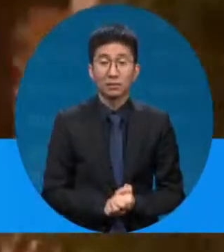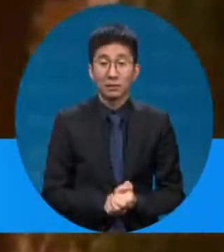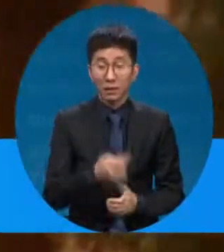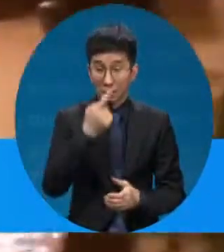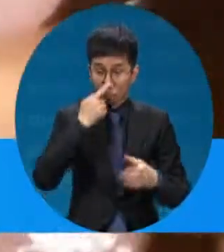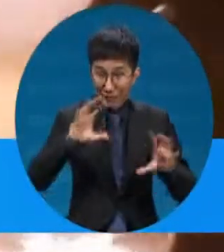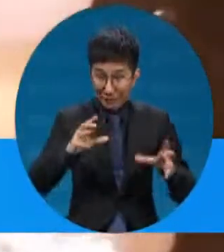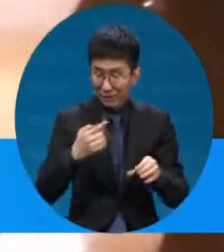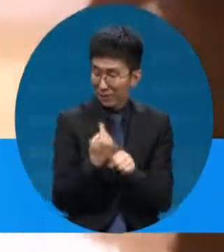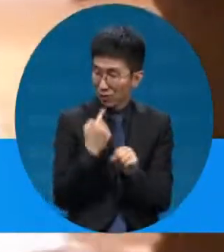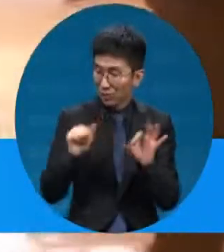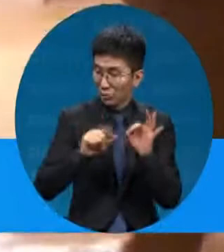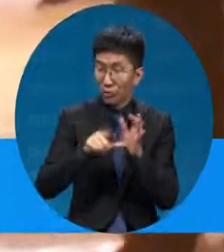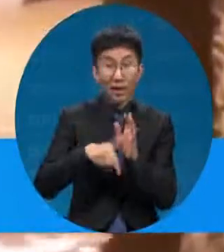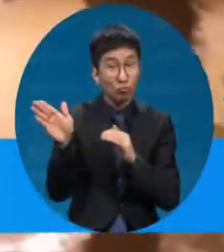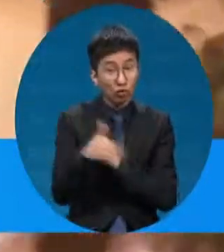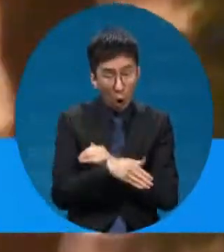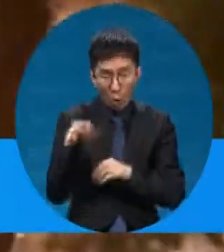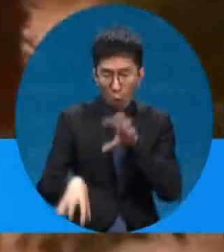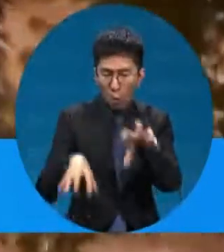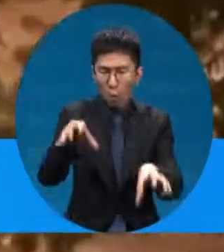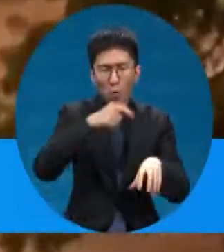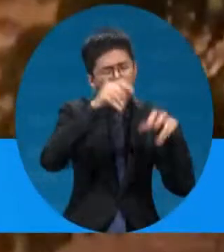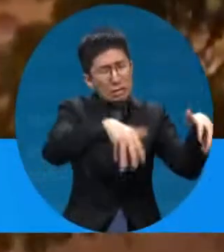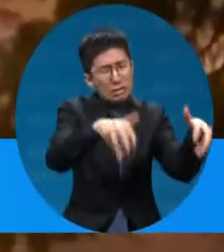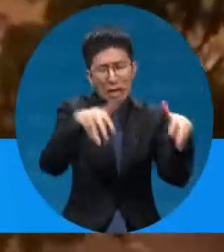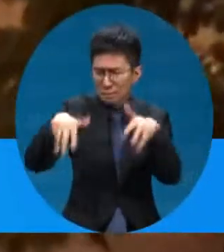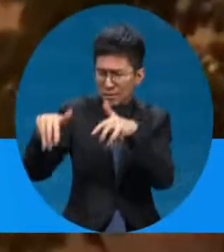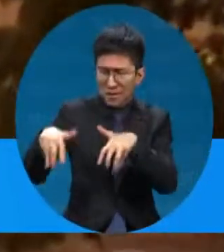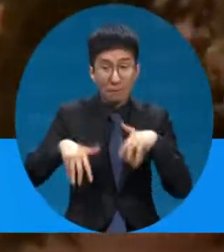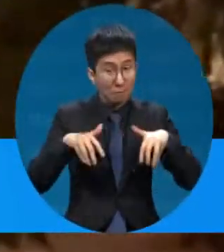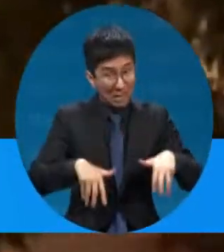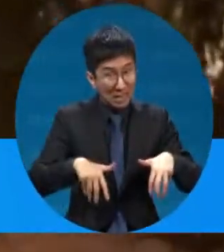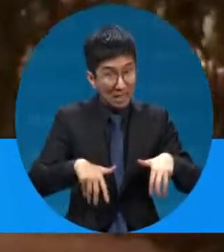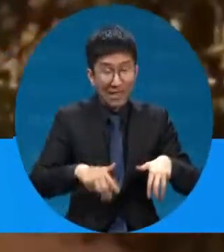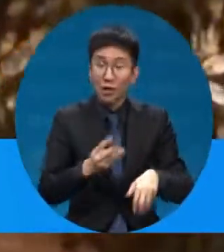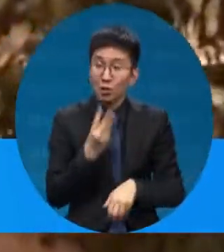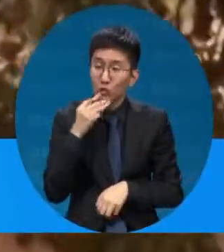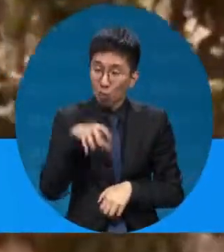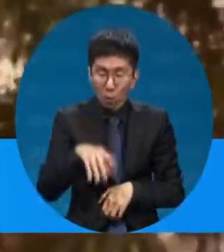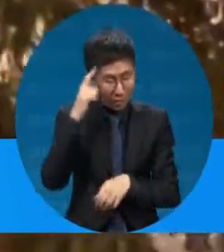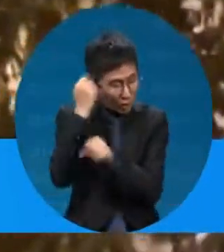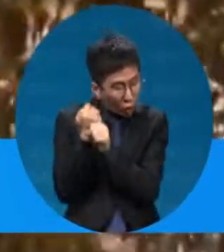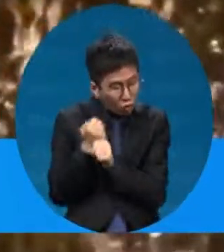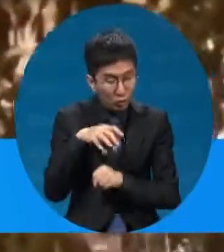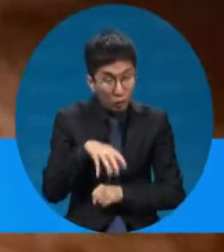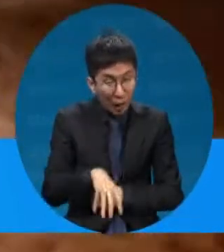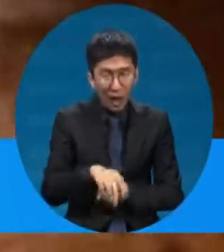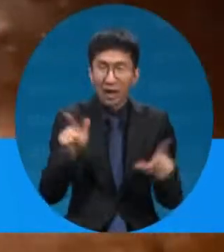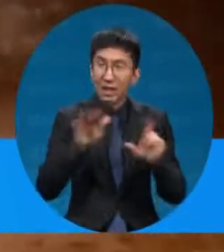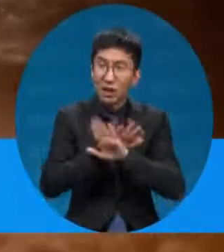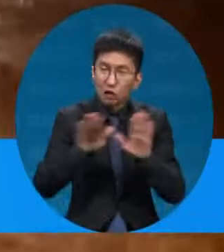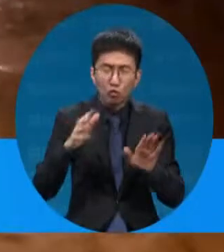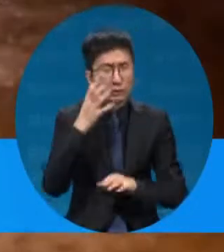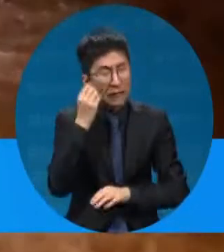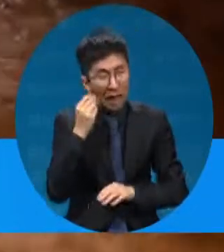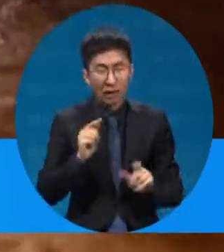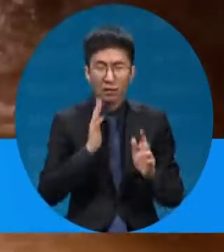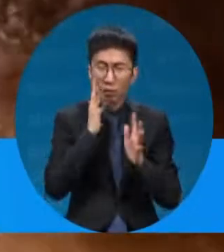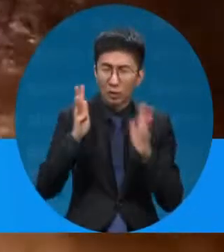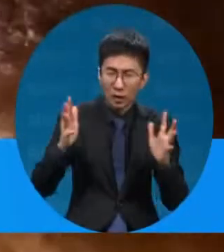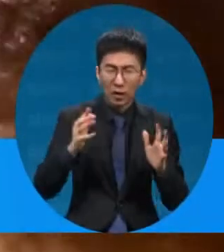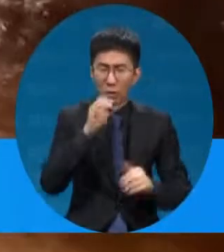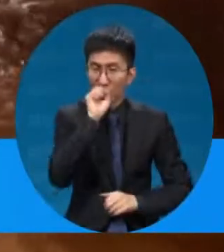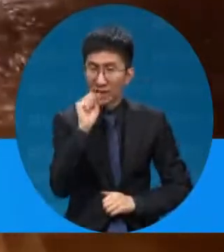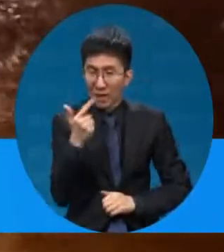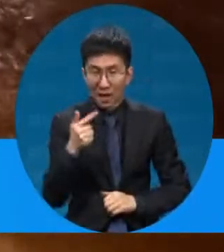브라질에는 지난해 10월부터 지역별 폭우가 내리고 있으며 상파울루 과학기술연구소는 기후변화와 산림 파괴, 도시